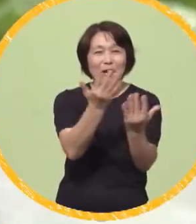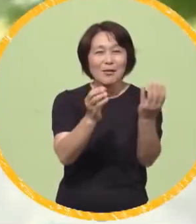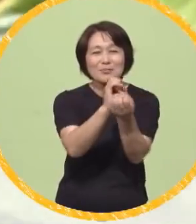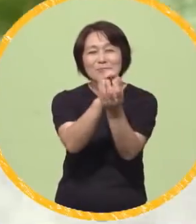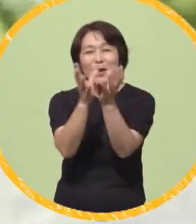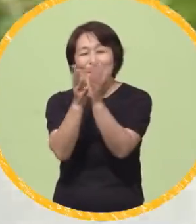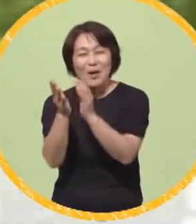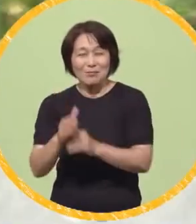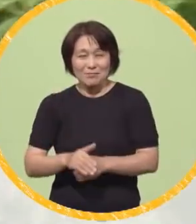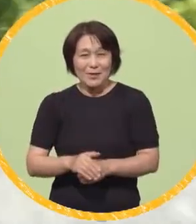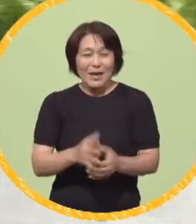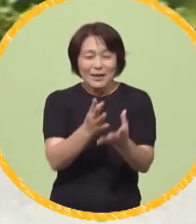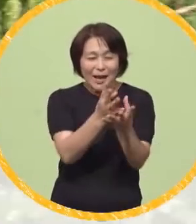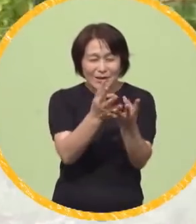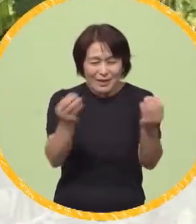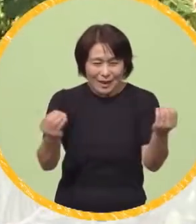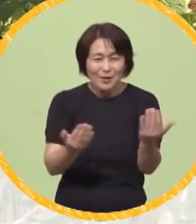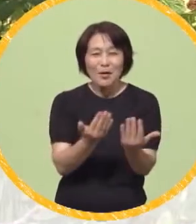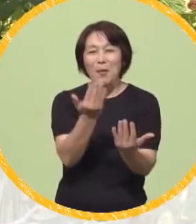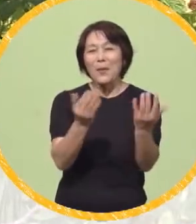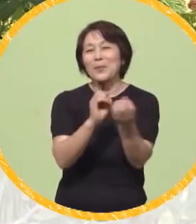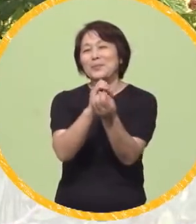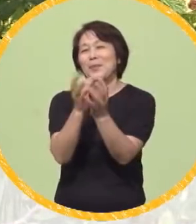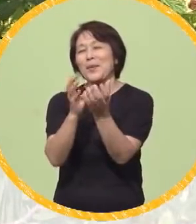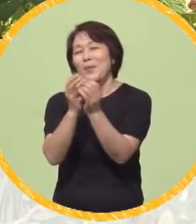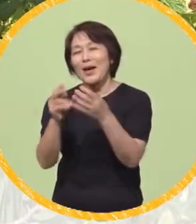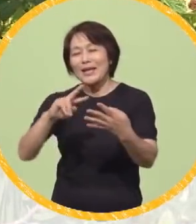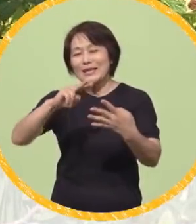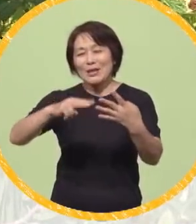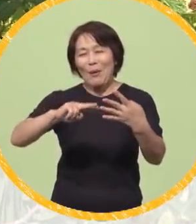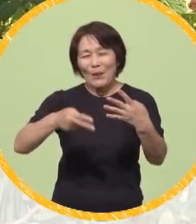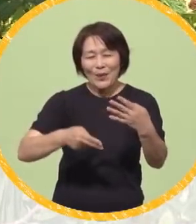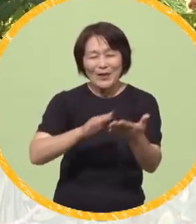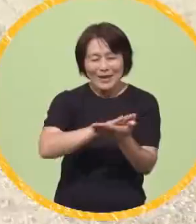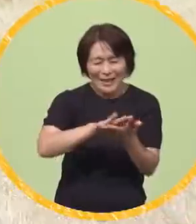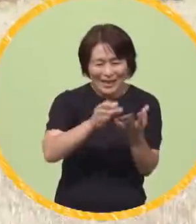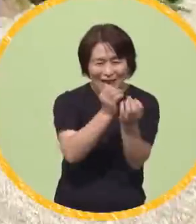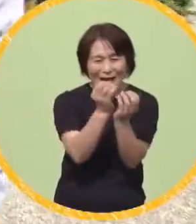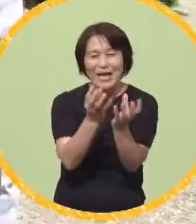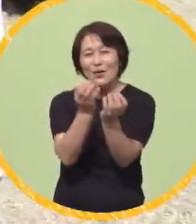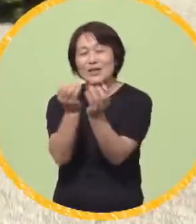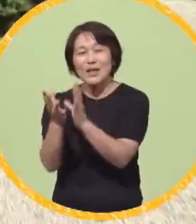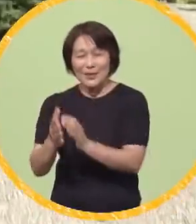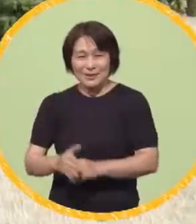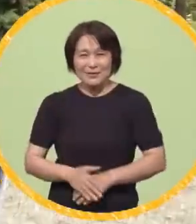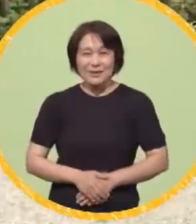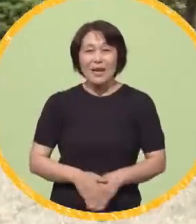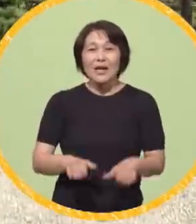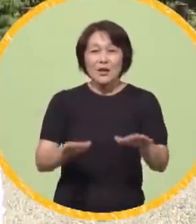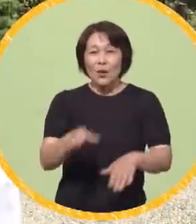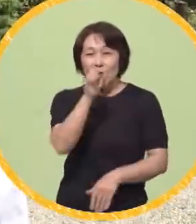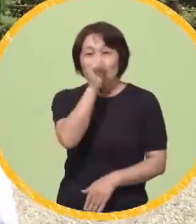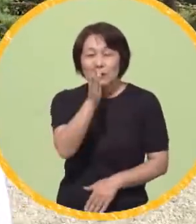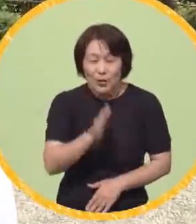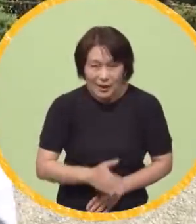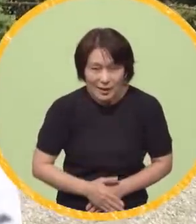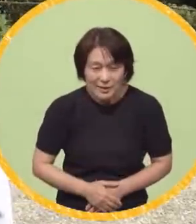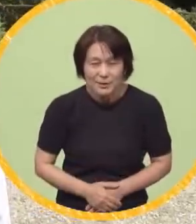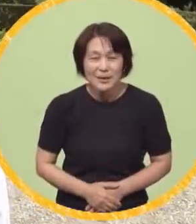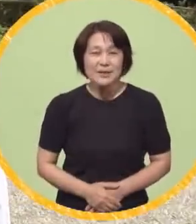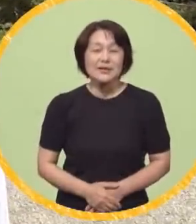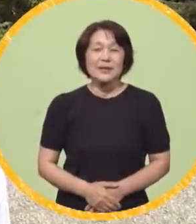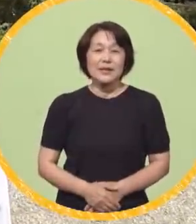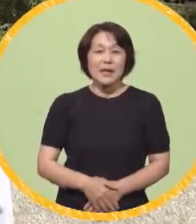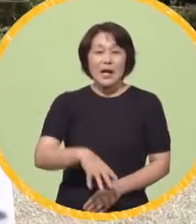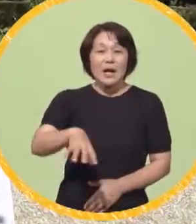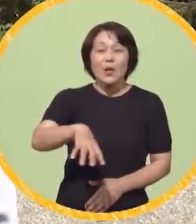そ1700種類の植物が四季折々に花を咲かせています。 今日はよろしくお願いします。ここ箱